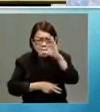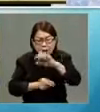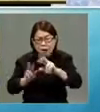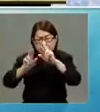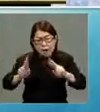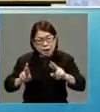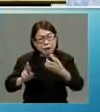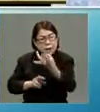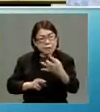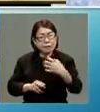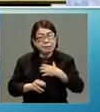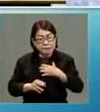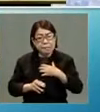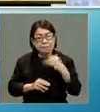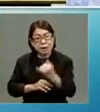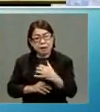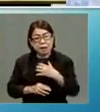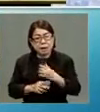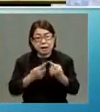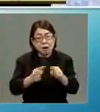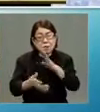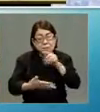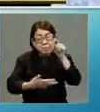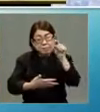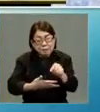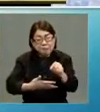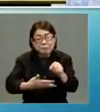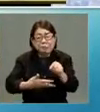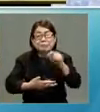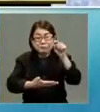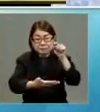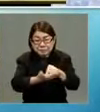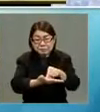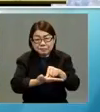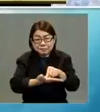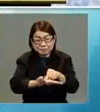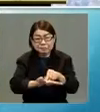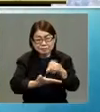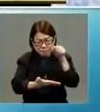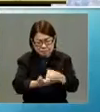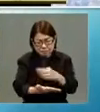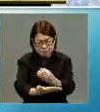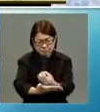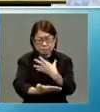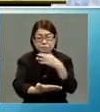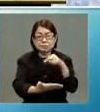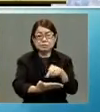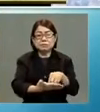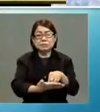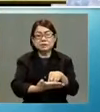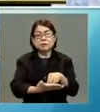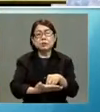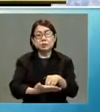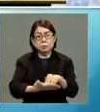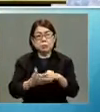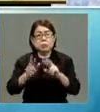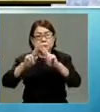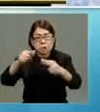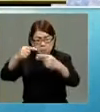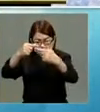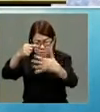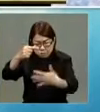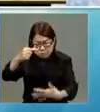ค้นหาร้านค้าทันทีที่เรากดเข้าไปนะครับในแพลตฟอร์มไทยชนะนะครับท่านก็จะเห็นเลยนะครับว่ามีร้านค้าไหนมั่งนะ